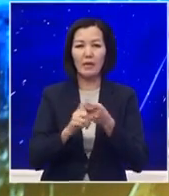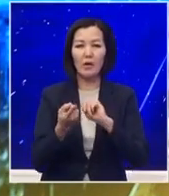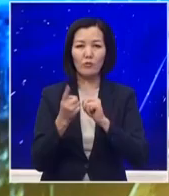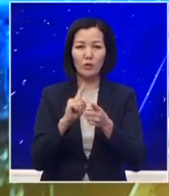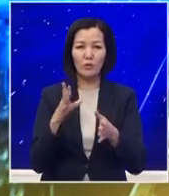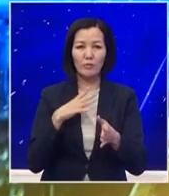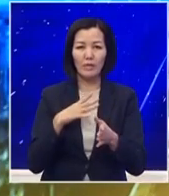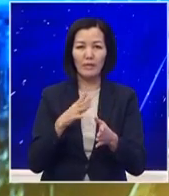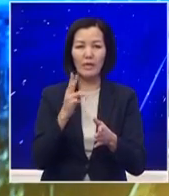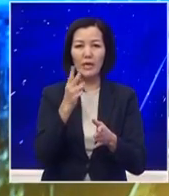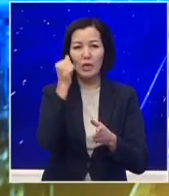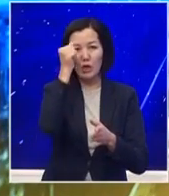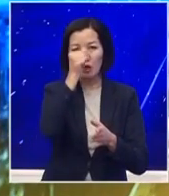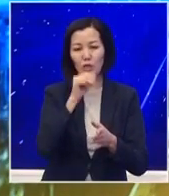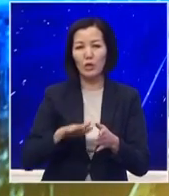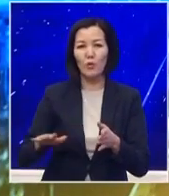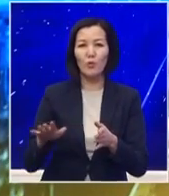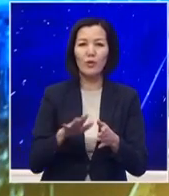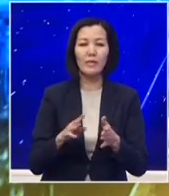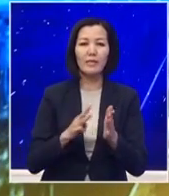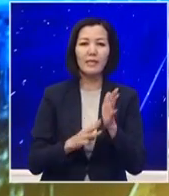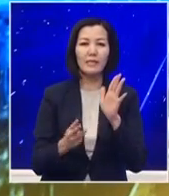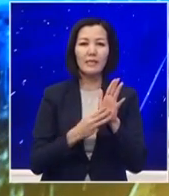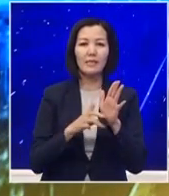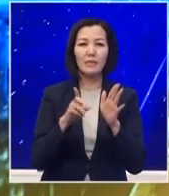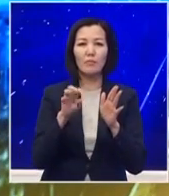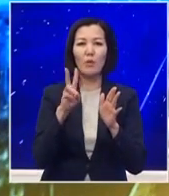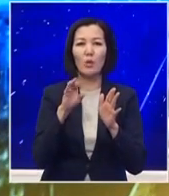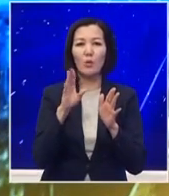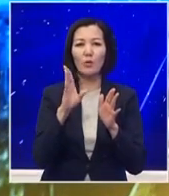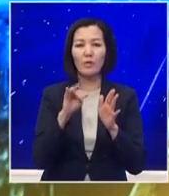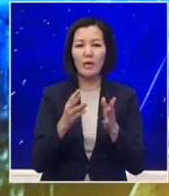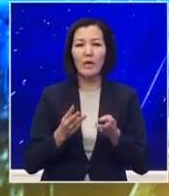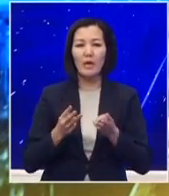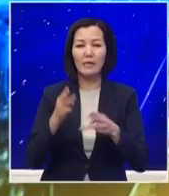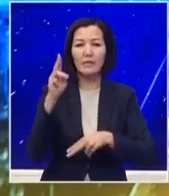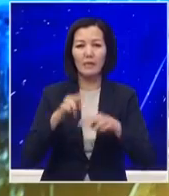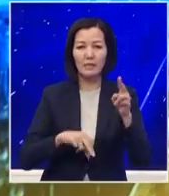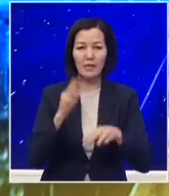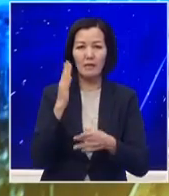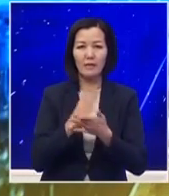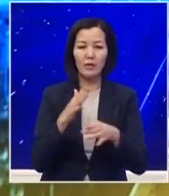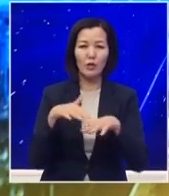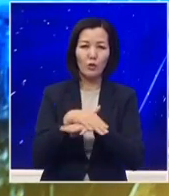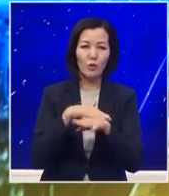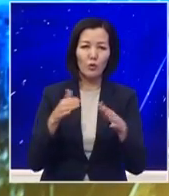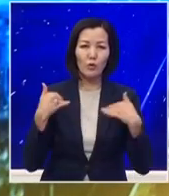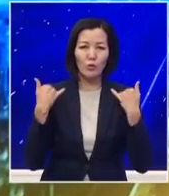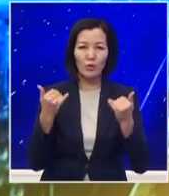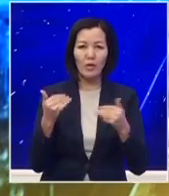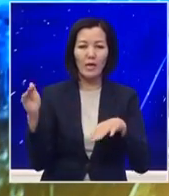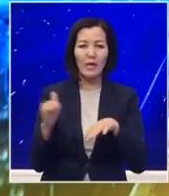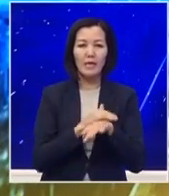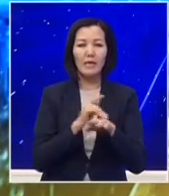жатыр. Алдағы 2 жылда өңірде 88 блокты модульді қазандық салынады. Тұрғындар игілігіне арналған игі